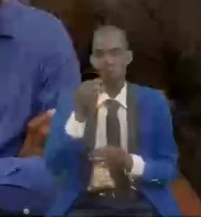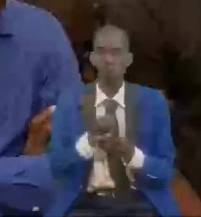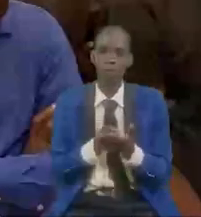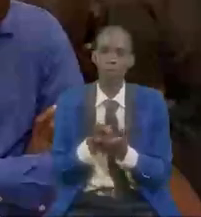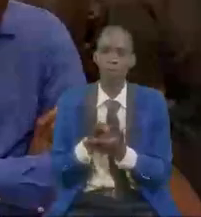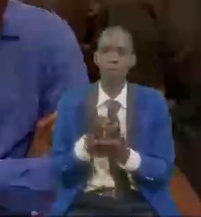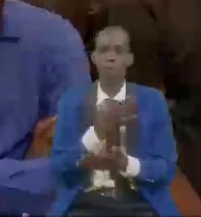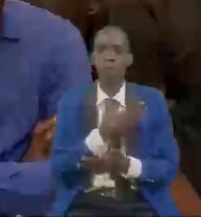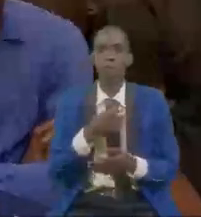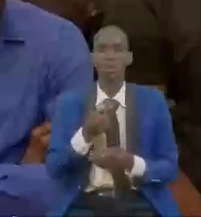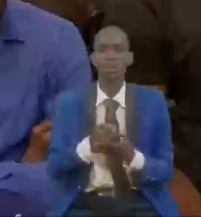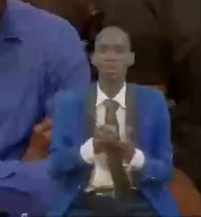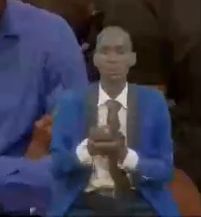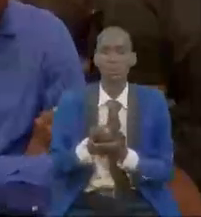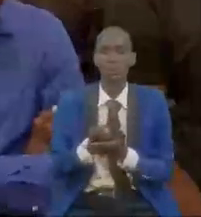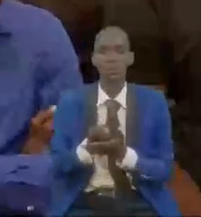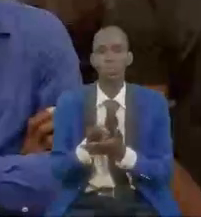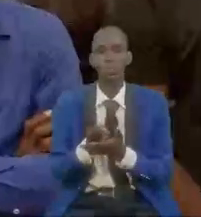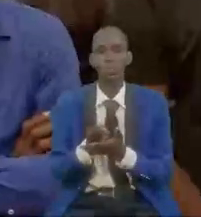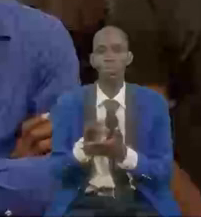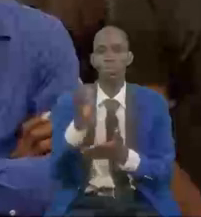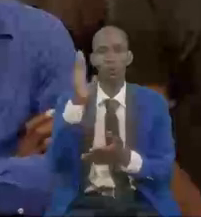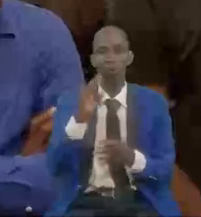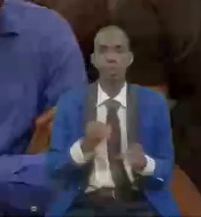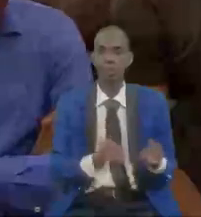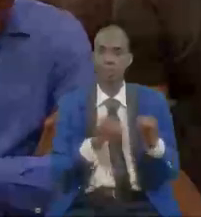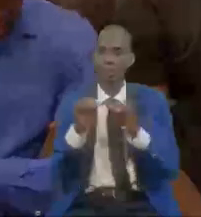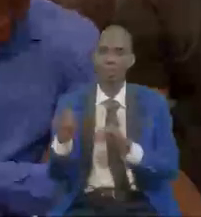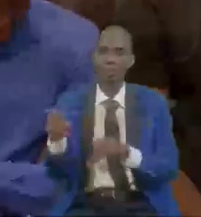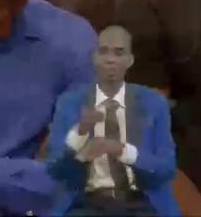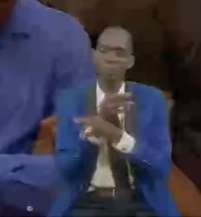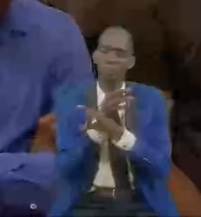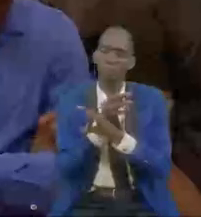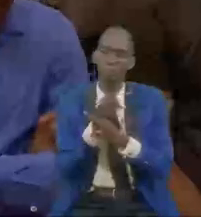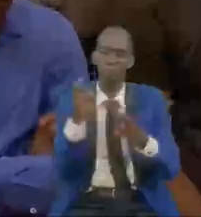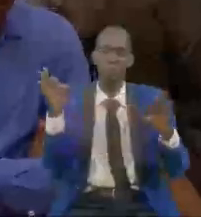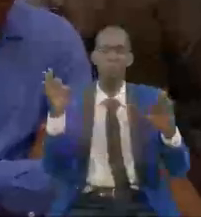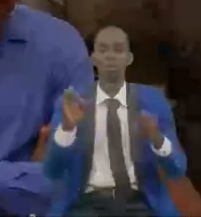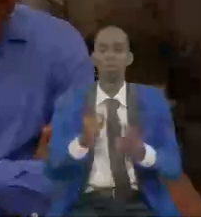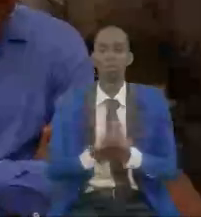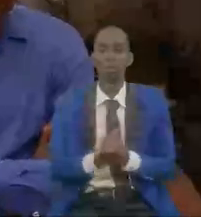Vous connaîtrez la vérité, et la vérité vous affranchira.